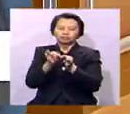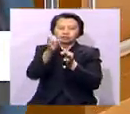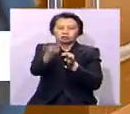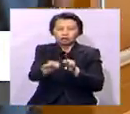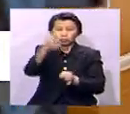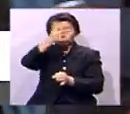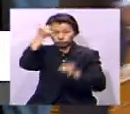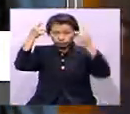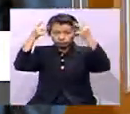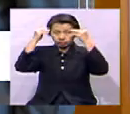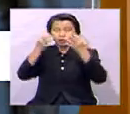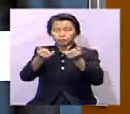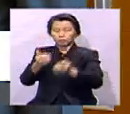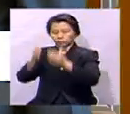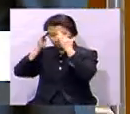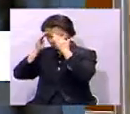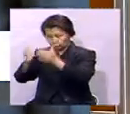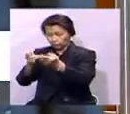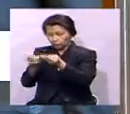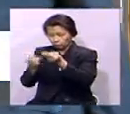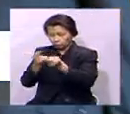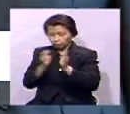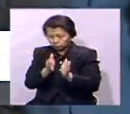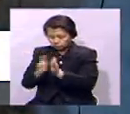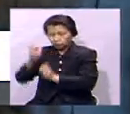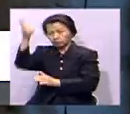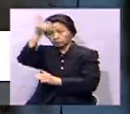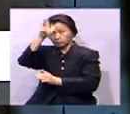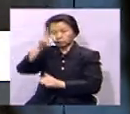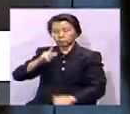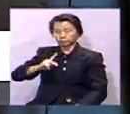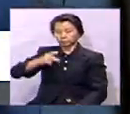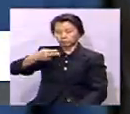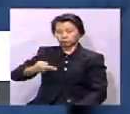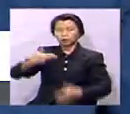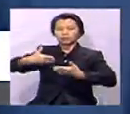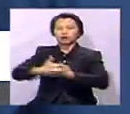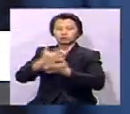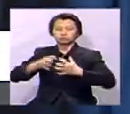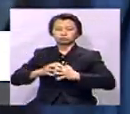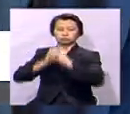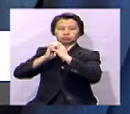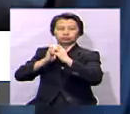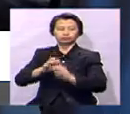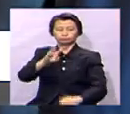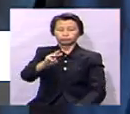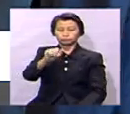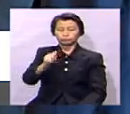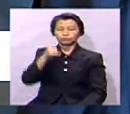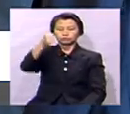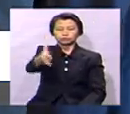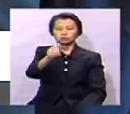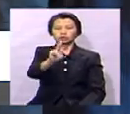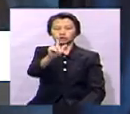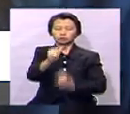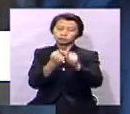kerana Perdana Menteri mahu memberi fokus terhadap urusan menyusun Kerajaan Pakatan Harapan yang baru ditubuhkan. Ma berkunjung ke Kuala